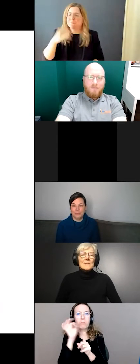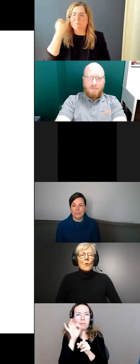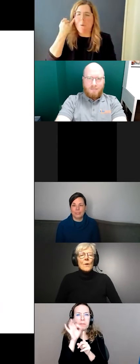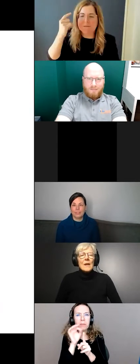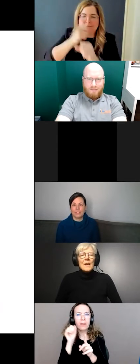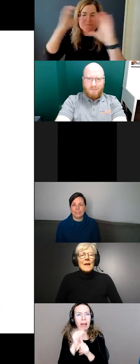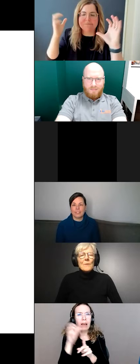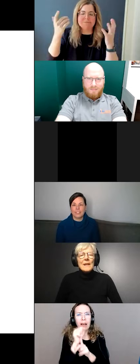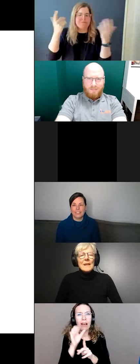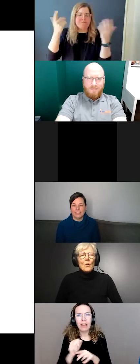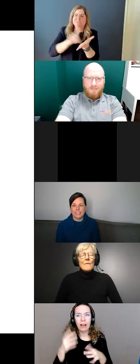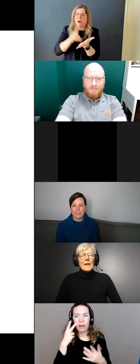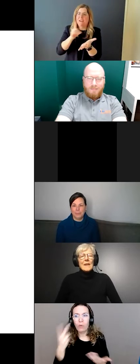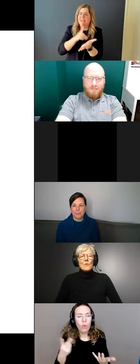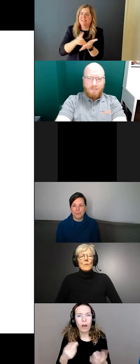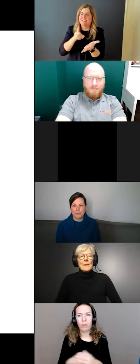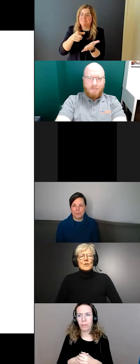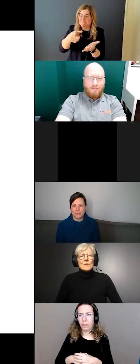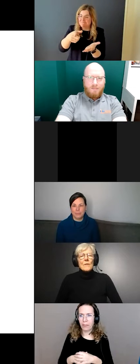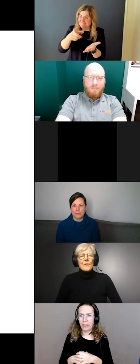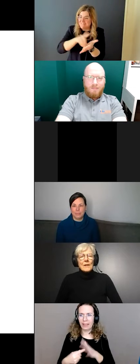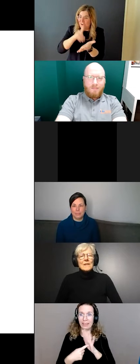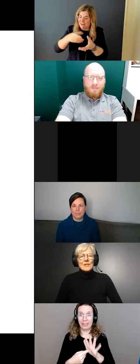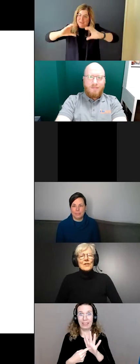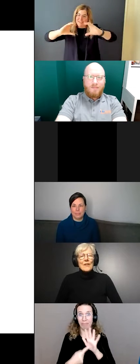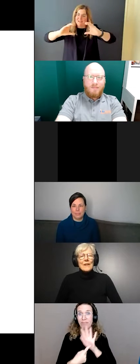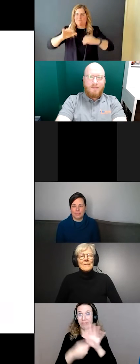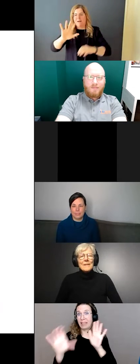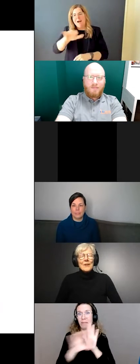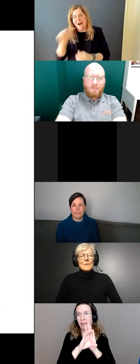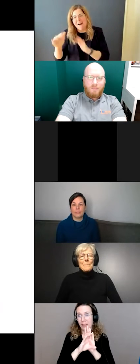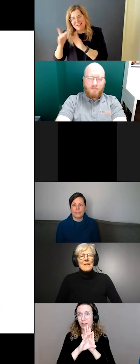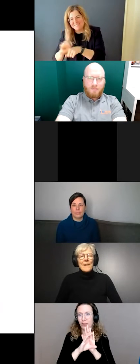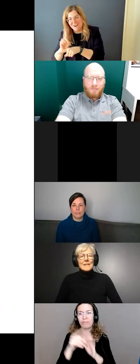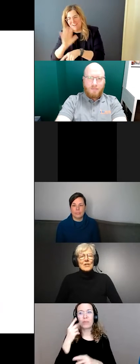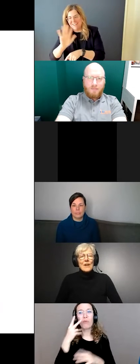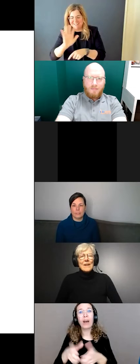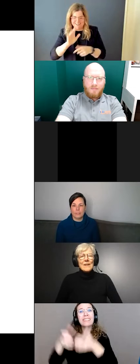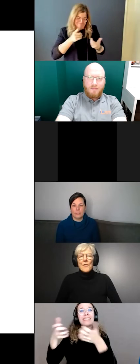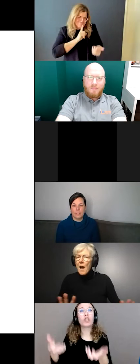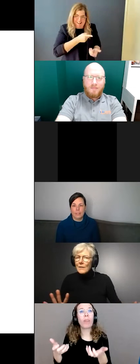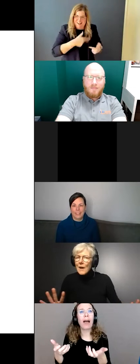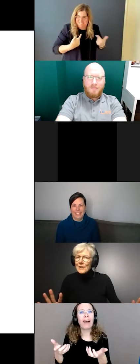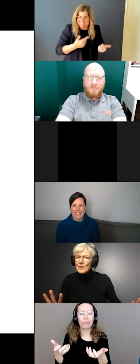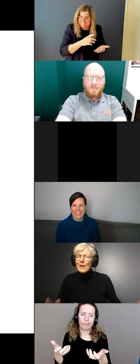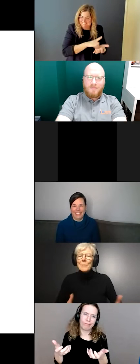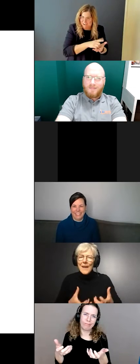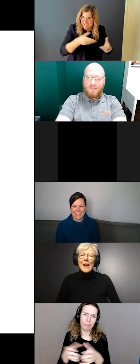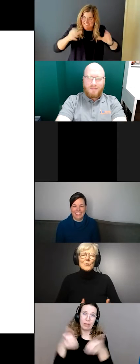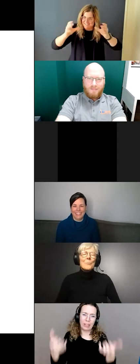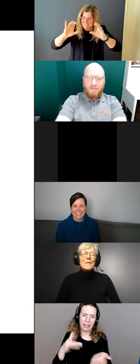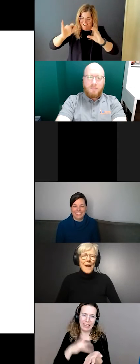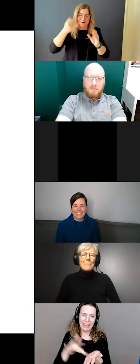Bon, les micro-agressions, hein, c'est comment les gens vont voir ces choses. Et si je peux vous donner une image un peu, si vous regardez